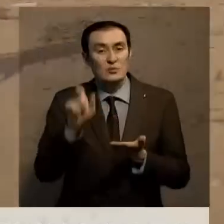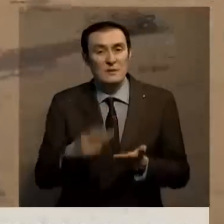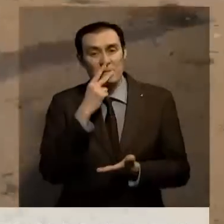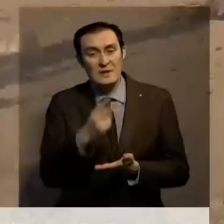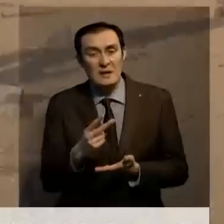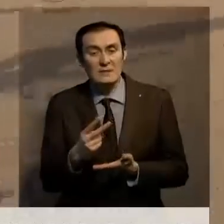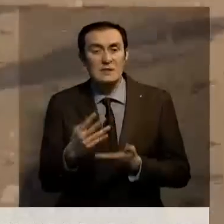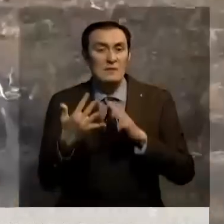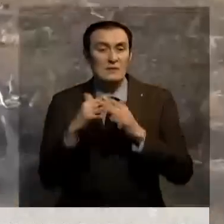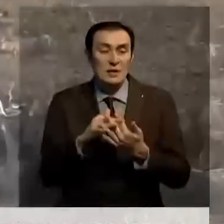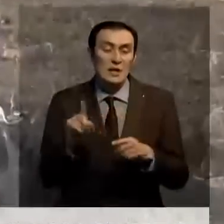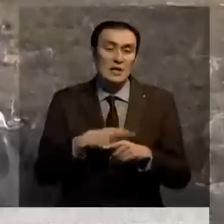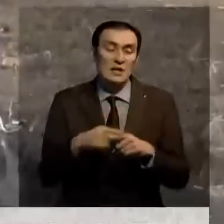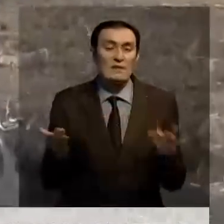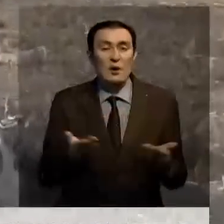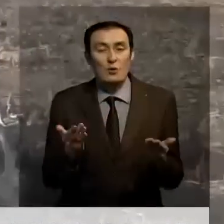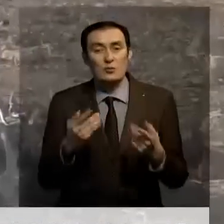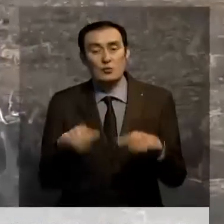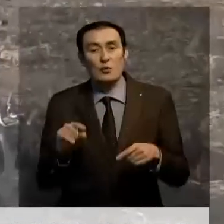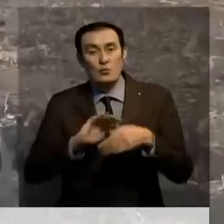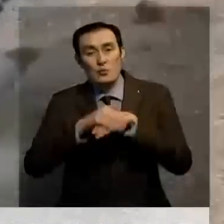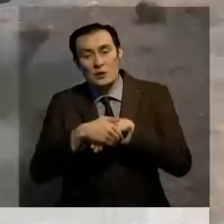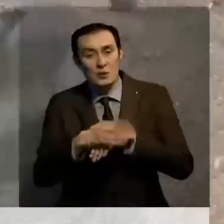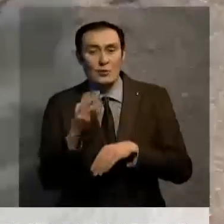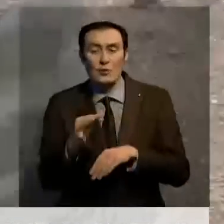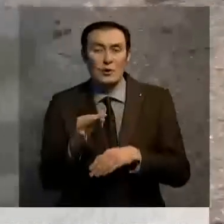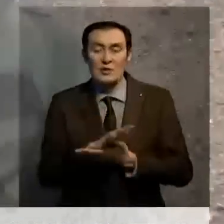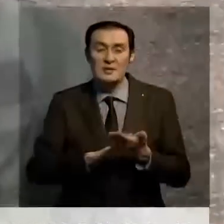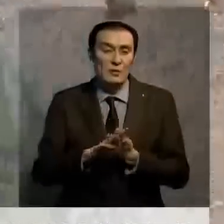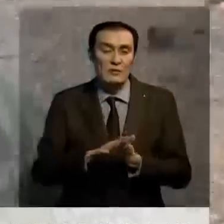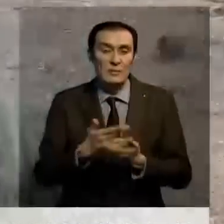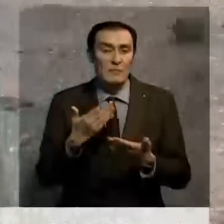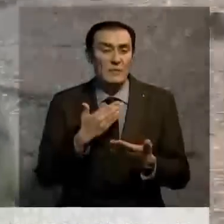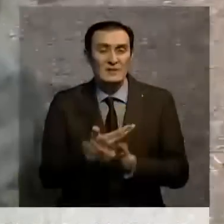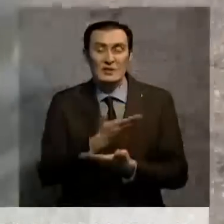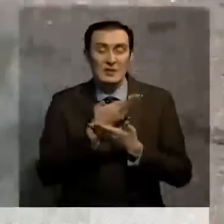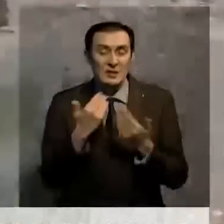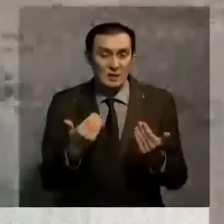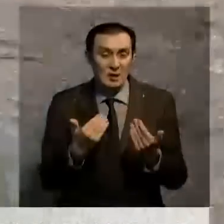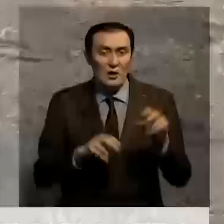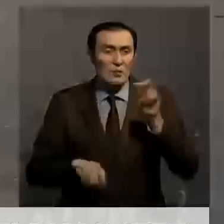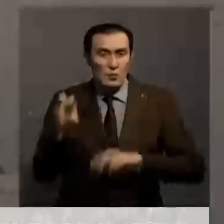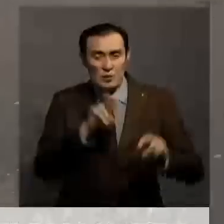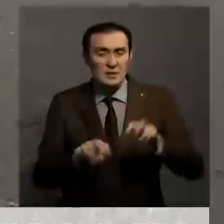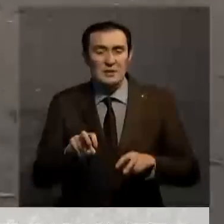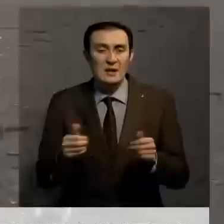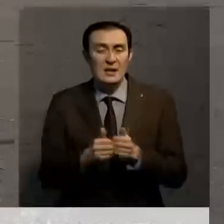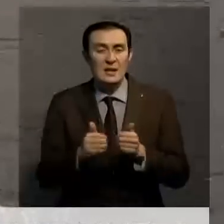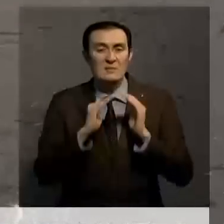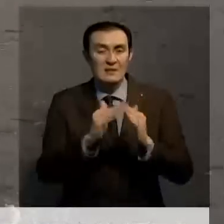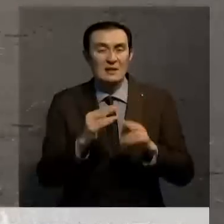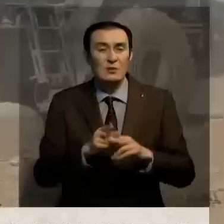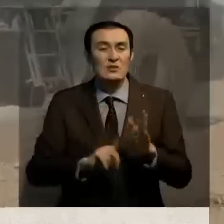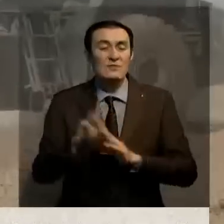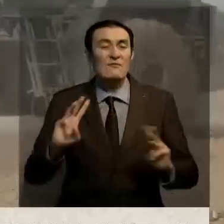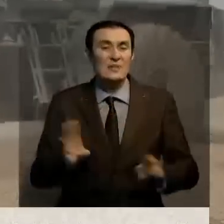видели в одном из сел или же в каком-либо укрытии. Но ни одна из них не подтвердилась. Усиленные поиски вели в районе склада, с которого началось